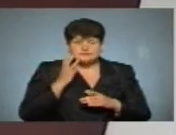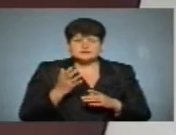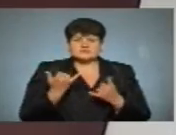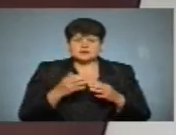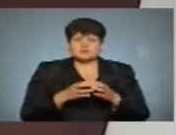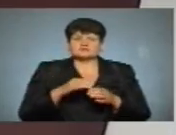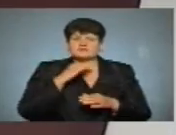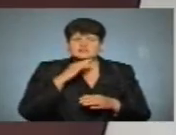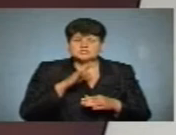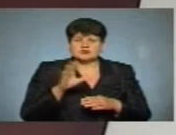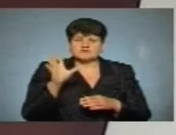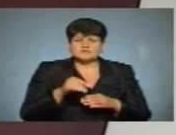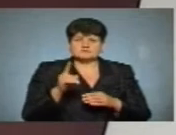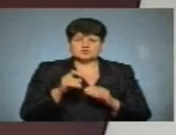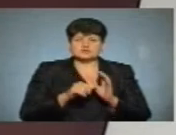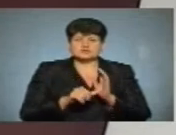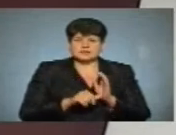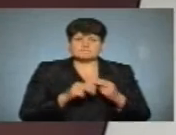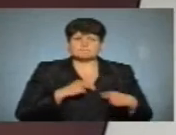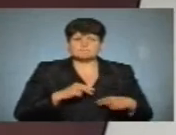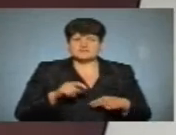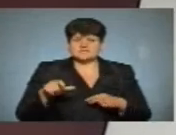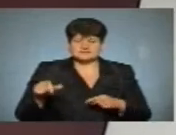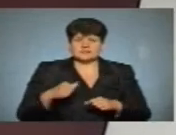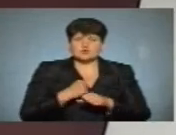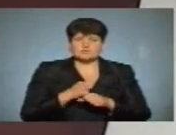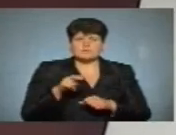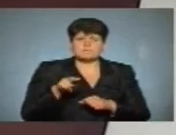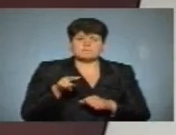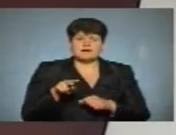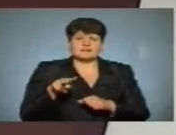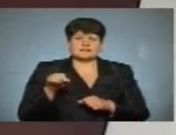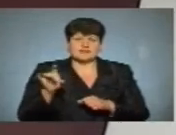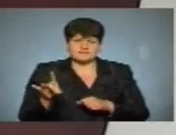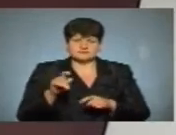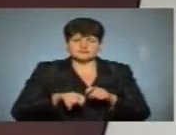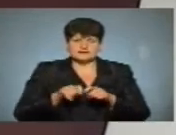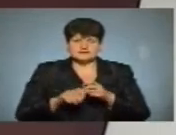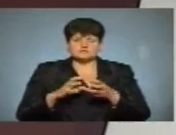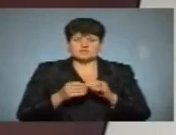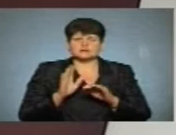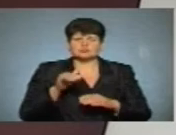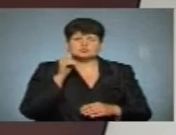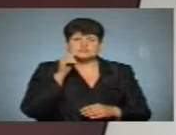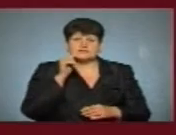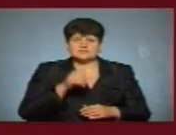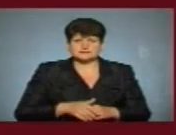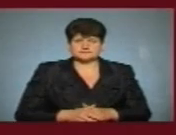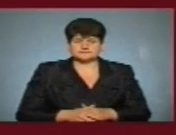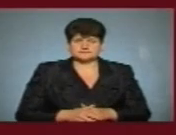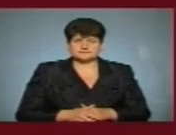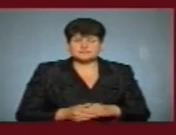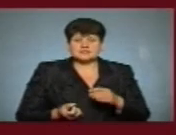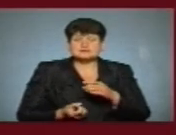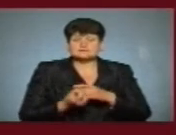вистачає. Усім 160 працівникам станції номер 1 роблять ПЛР-тести. Результати будуть відомі завтра. Такий